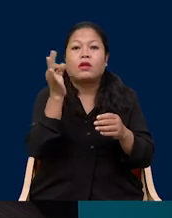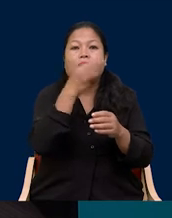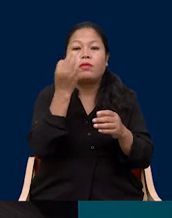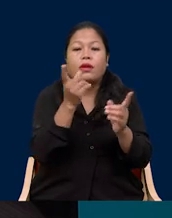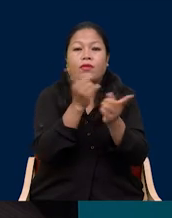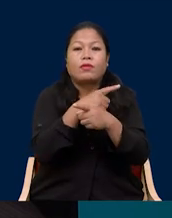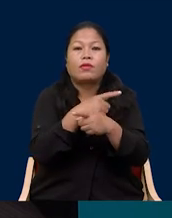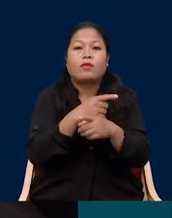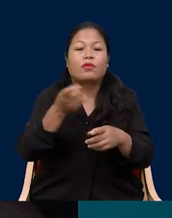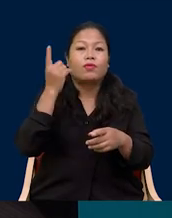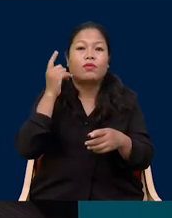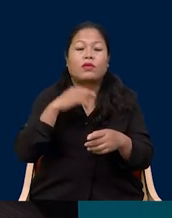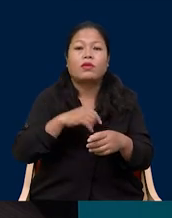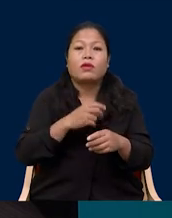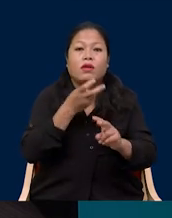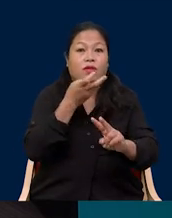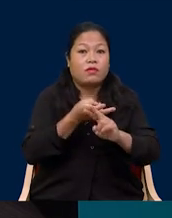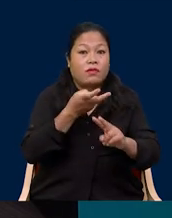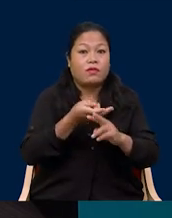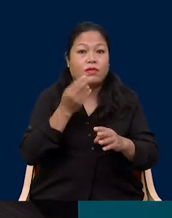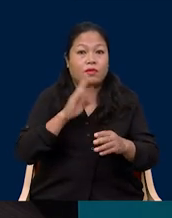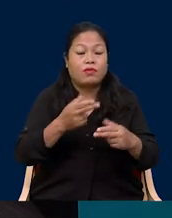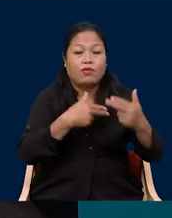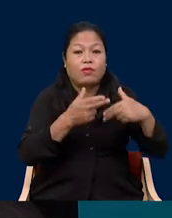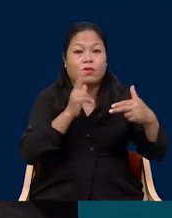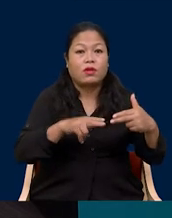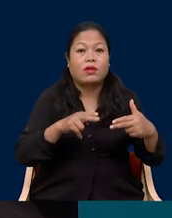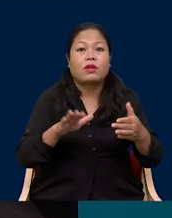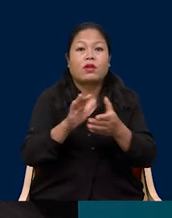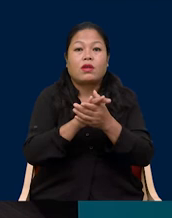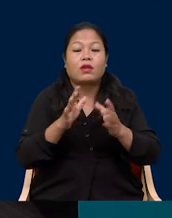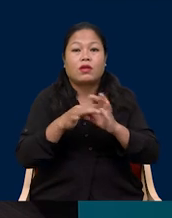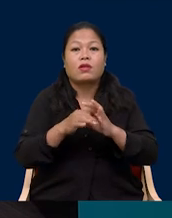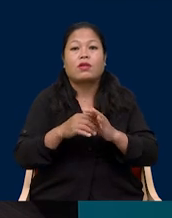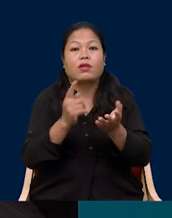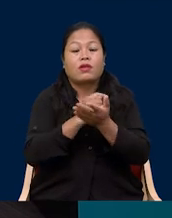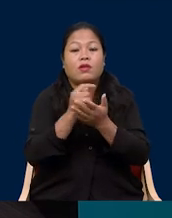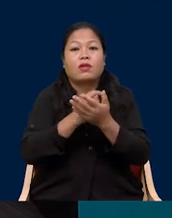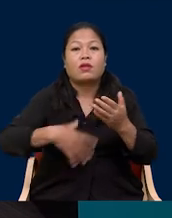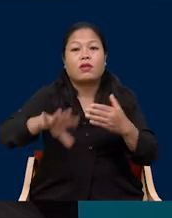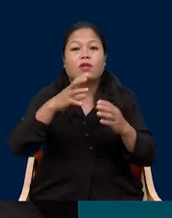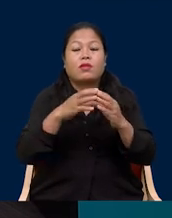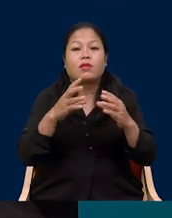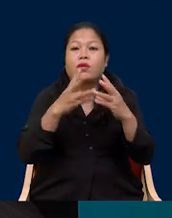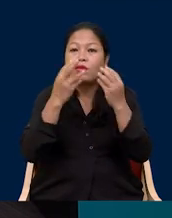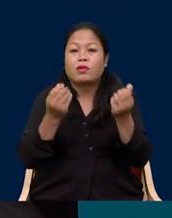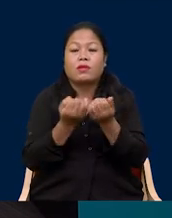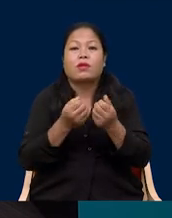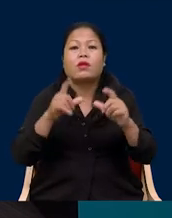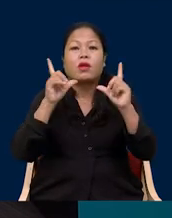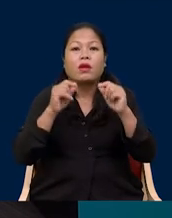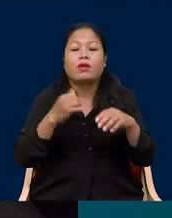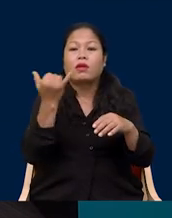यो जलवायु परिवर्तन हाम्रो पुस्ताको सबैभन्दा जटिल चुनौती हो. यसका लागि समन्वयकारी सक्रिय र समग्र